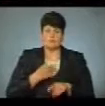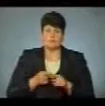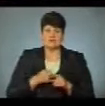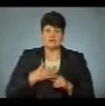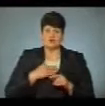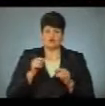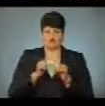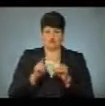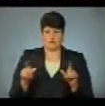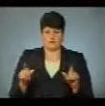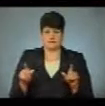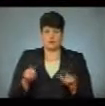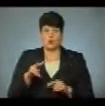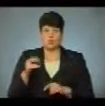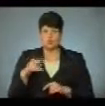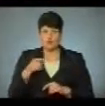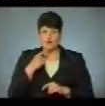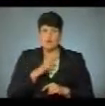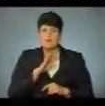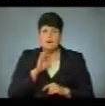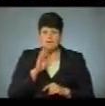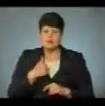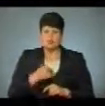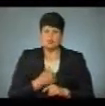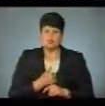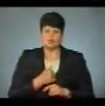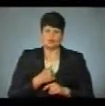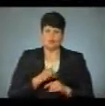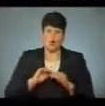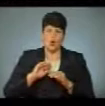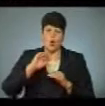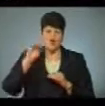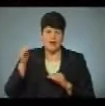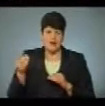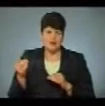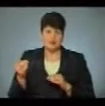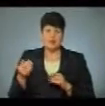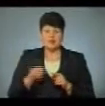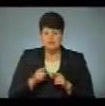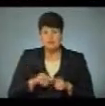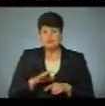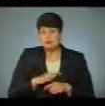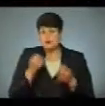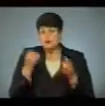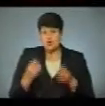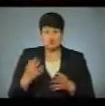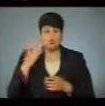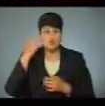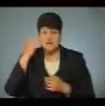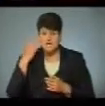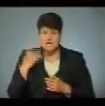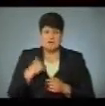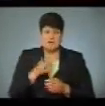школи. І Люда каже: «Мамо, я би так само хотіла на Говерло». Але це просто така мрія була, і ми навіть її